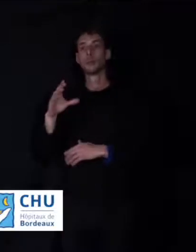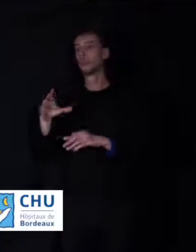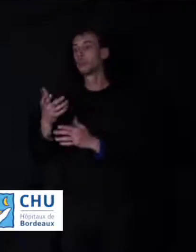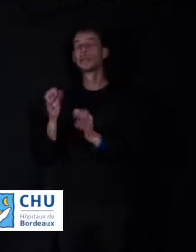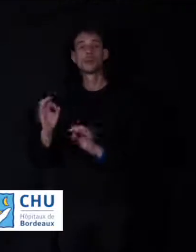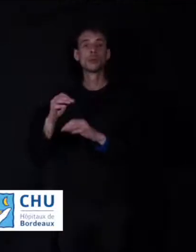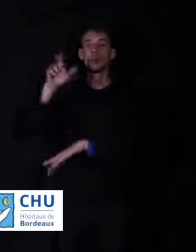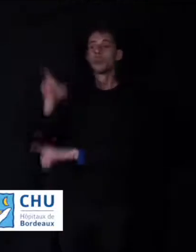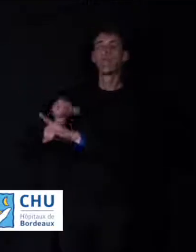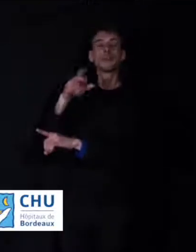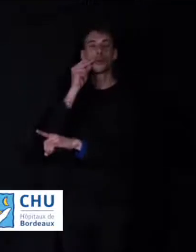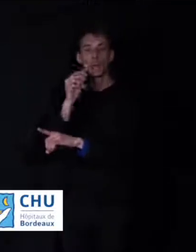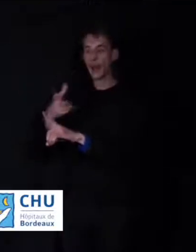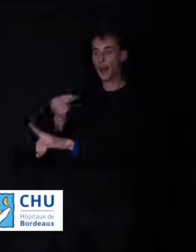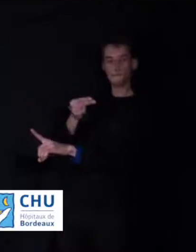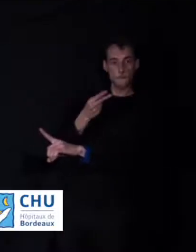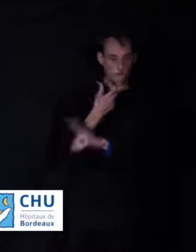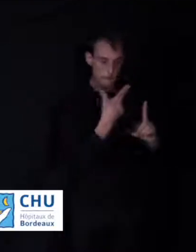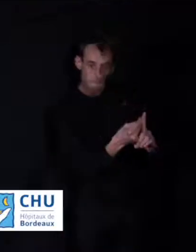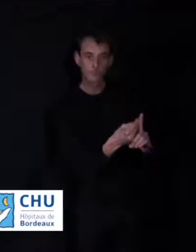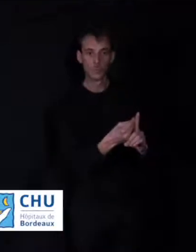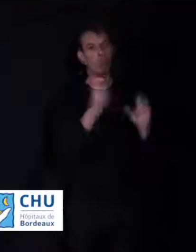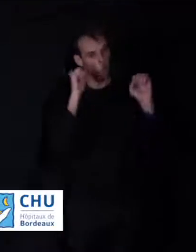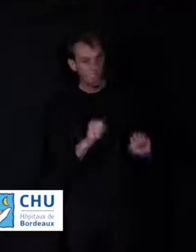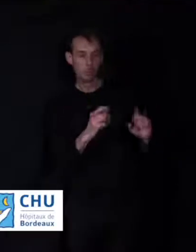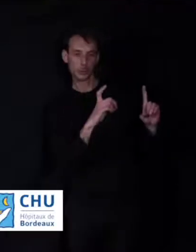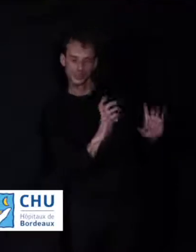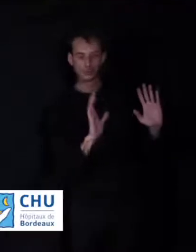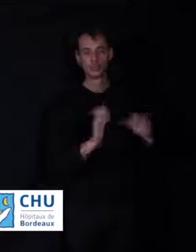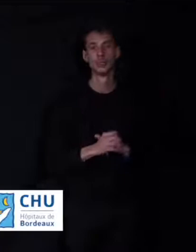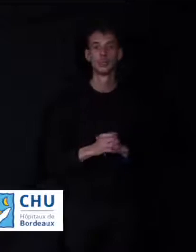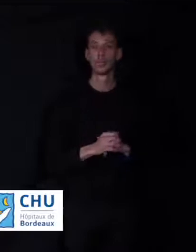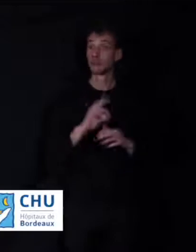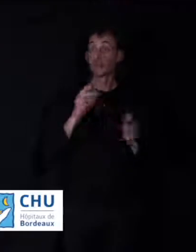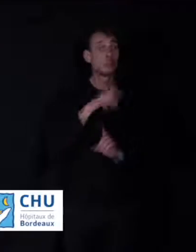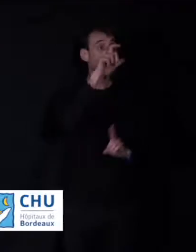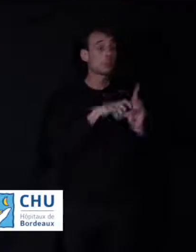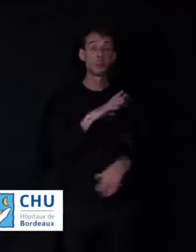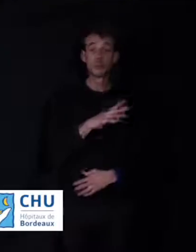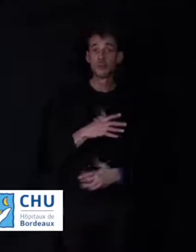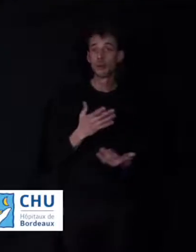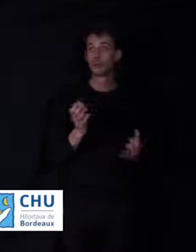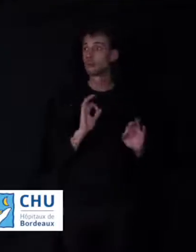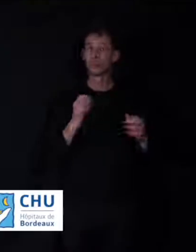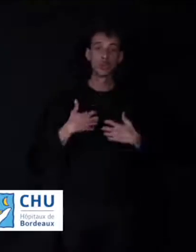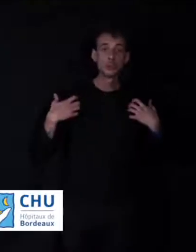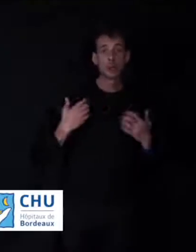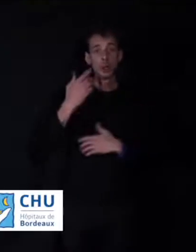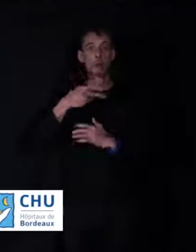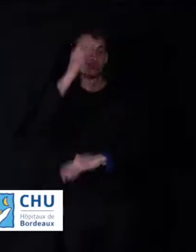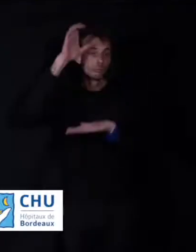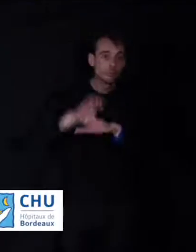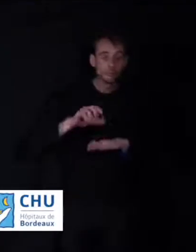il laisse un peu tomber ses travaux, il ne va pas plus loin, là non plus, pas de notion d'infectiologie, d'immunologie, mais le procédé va se